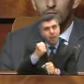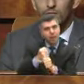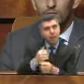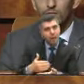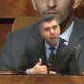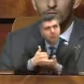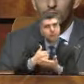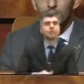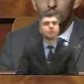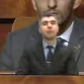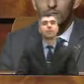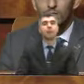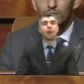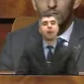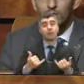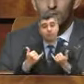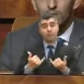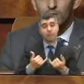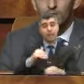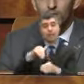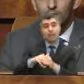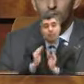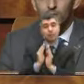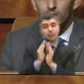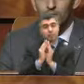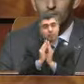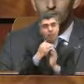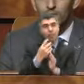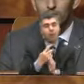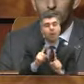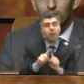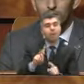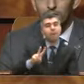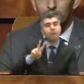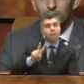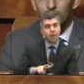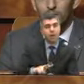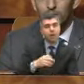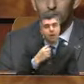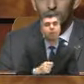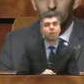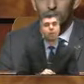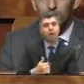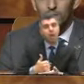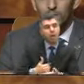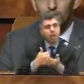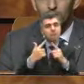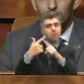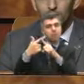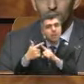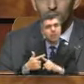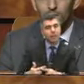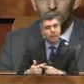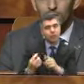في فريق العدالة والتنمية نتمين المنح التصاعدي ديال الاعتمادات المخصصة لقطاع الصحة، سواء